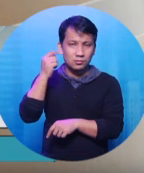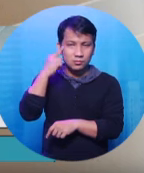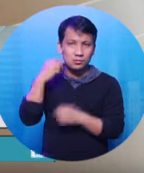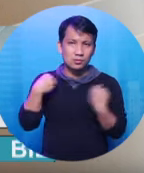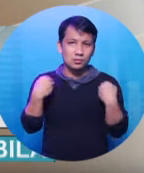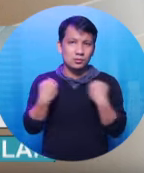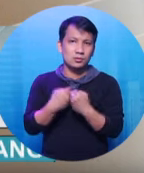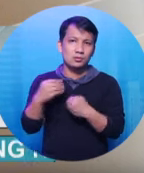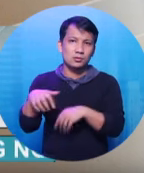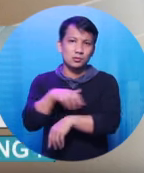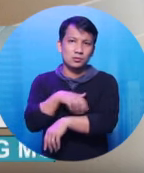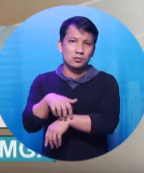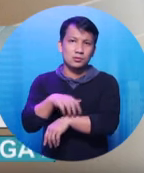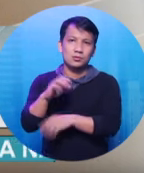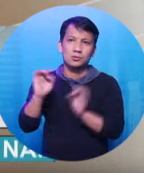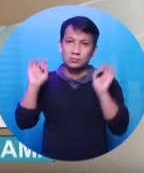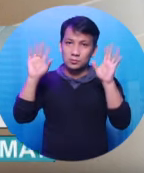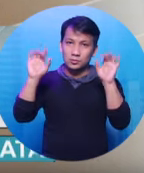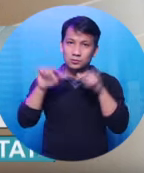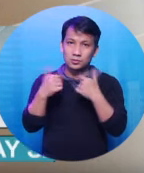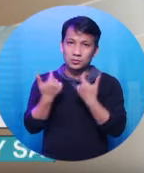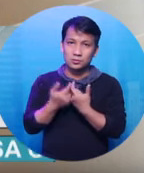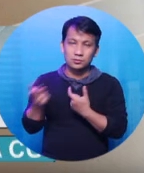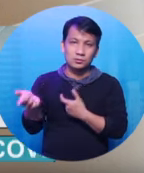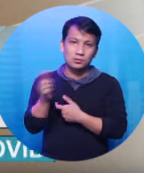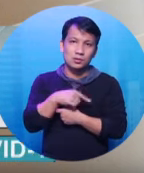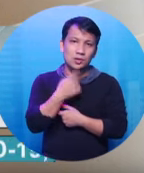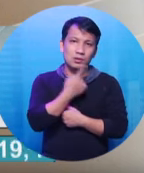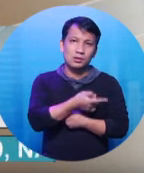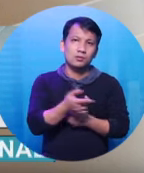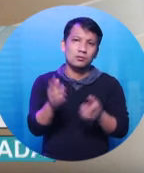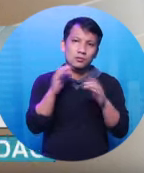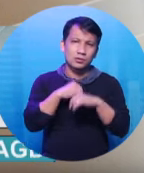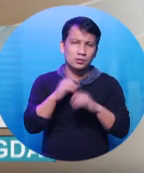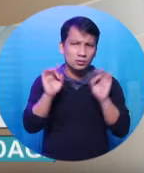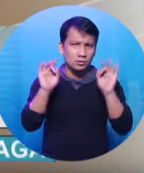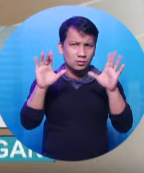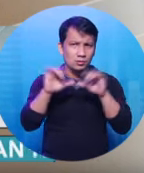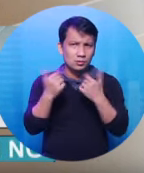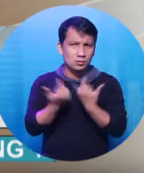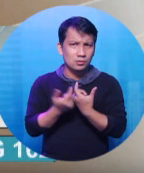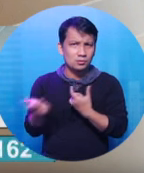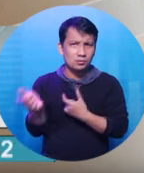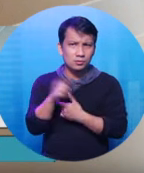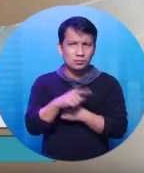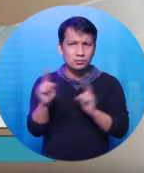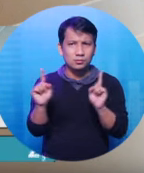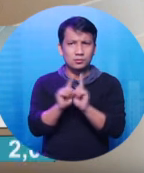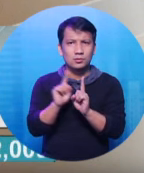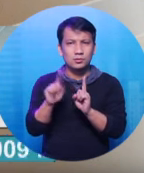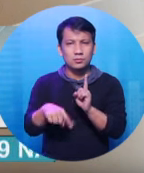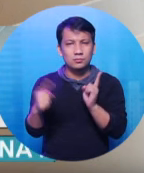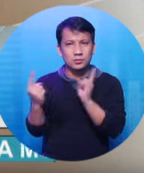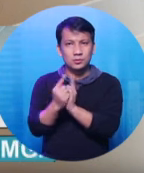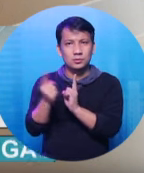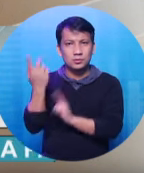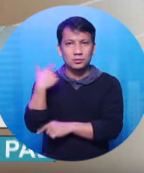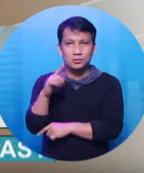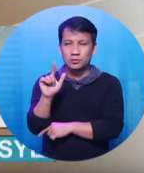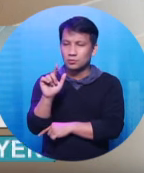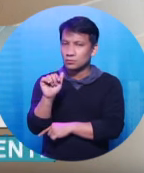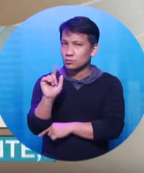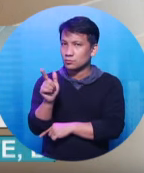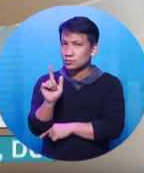of Makati Co and Volleyball Group, nabanggit na. Ito, volleyball group po to, doon kami nagkakilala ni Fitz. It was